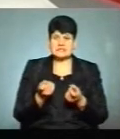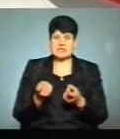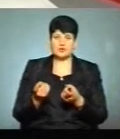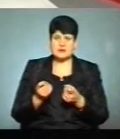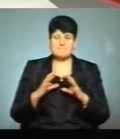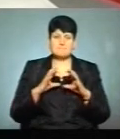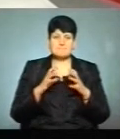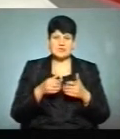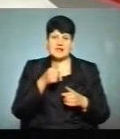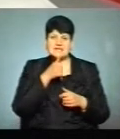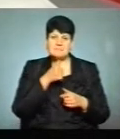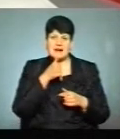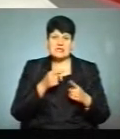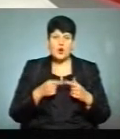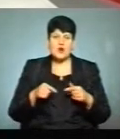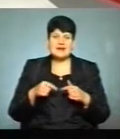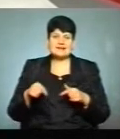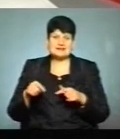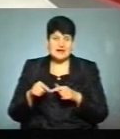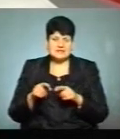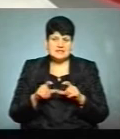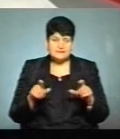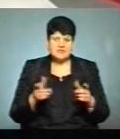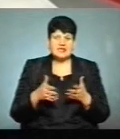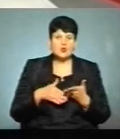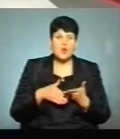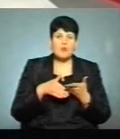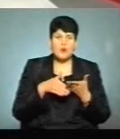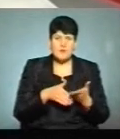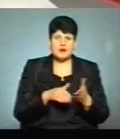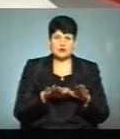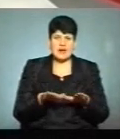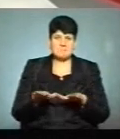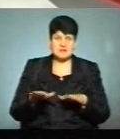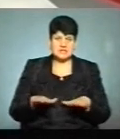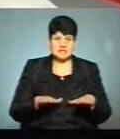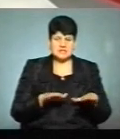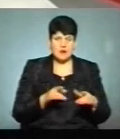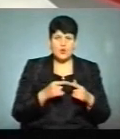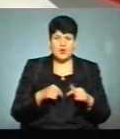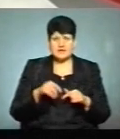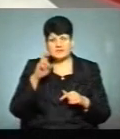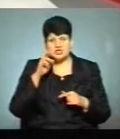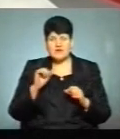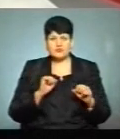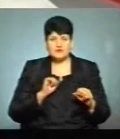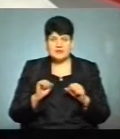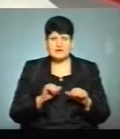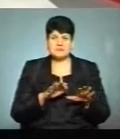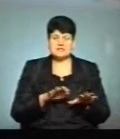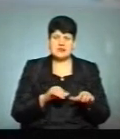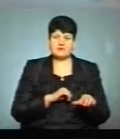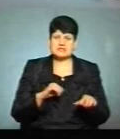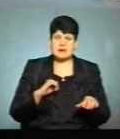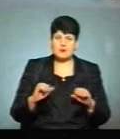міжнародні експертні організації, які допомагають на місцях органам державної влади, органам місцевого